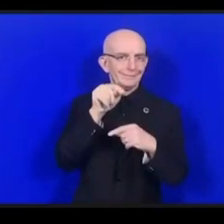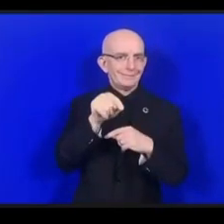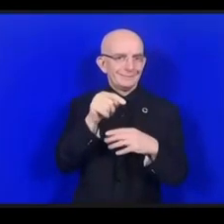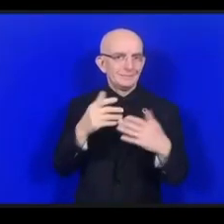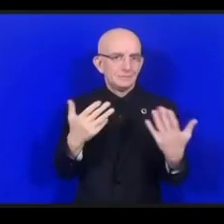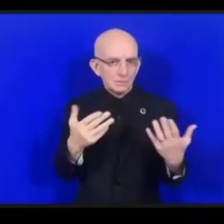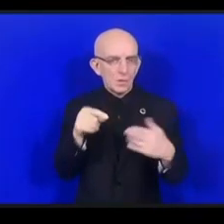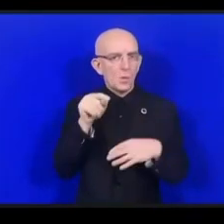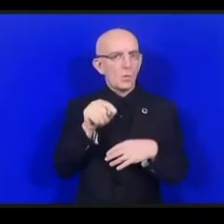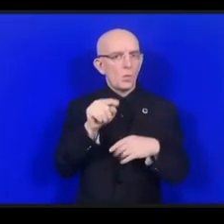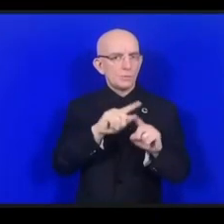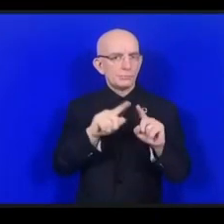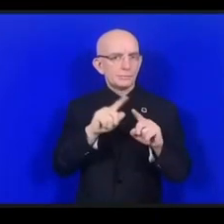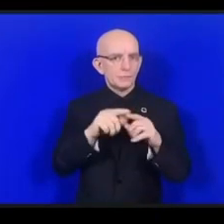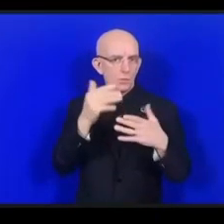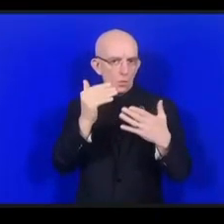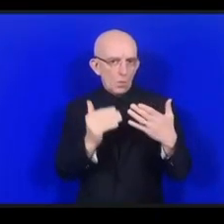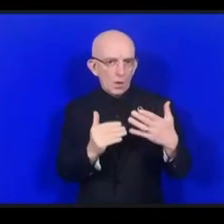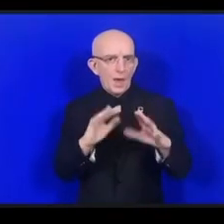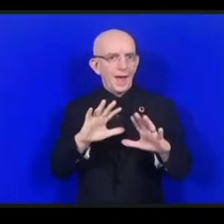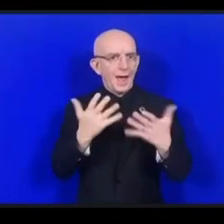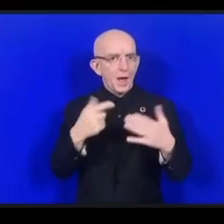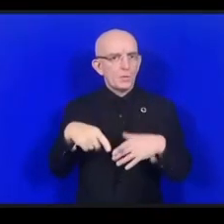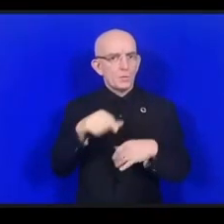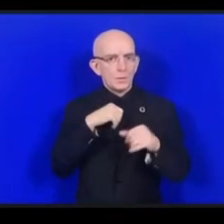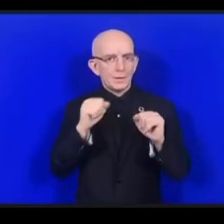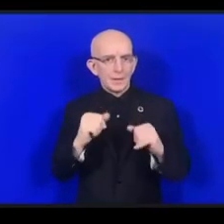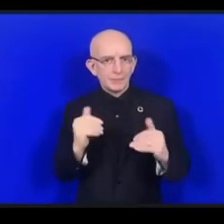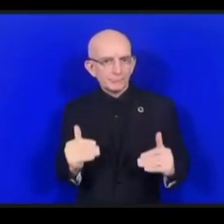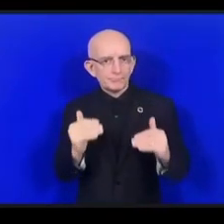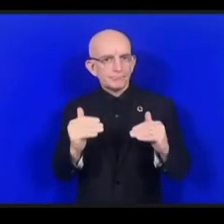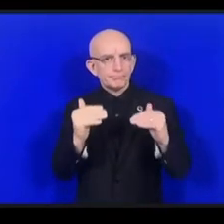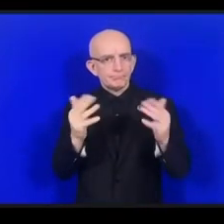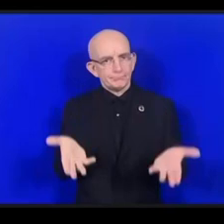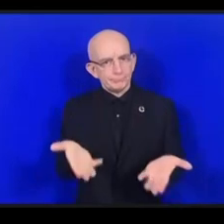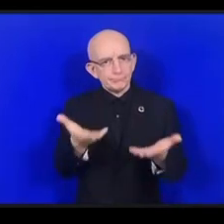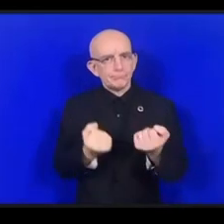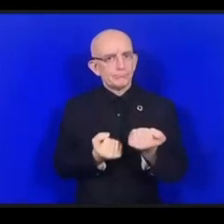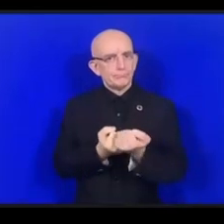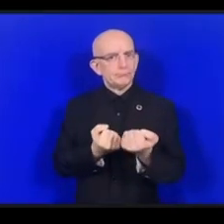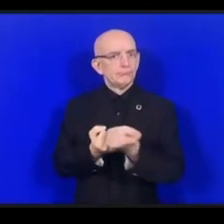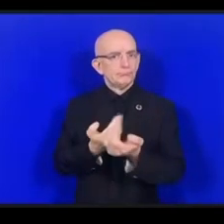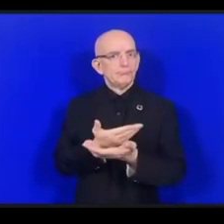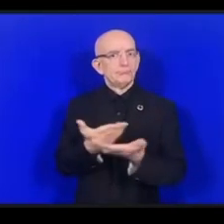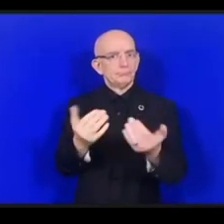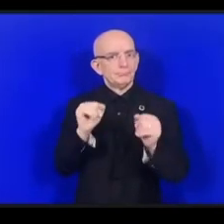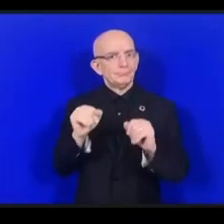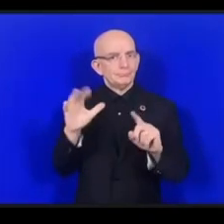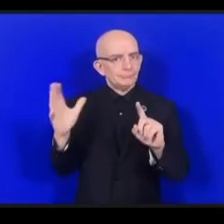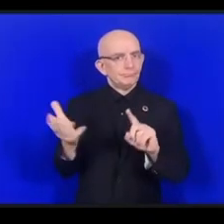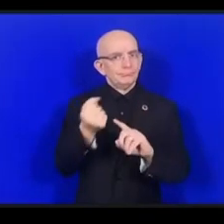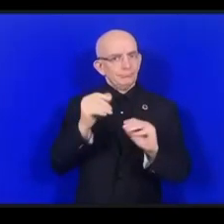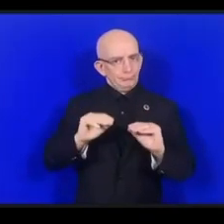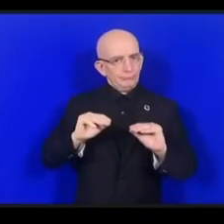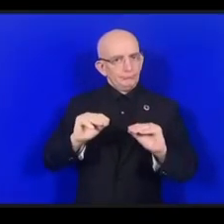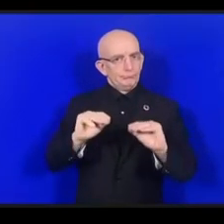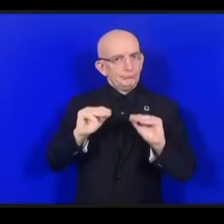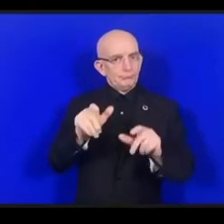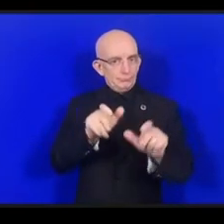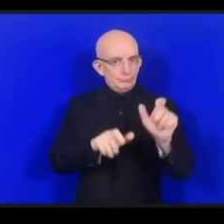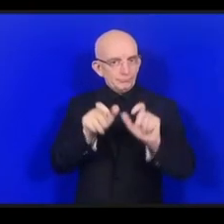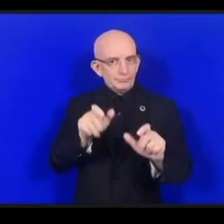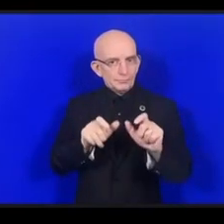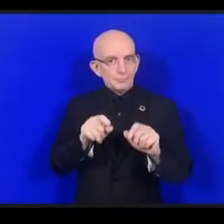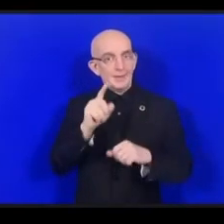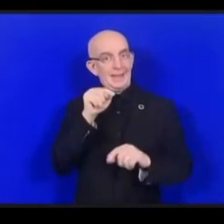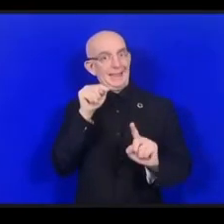容呢，你就能够帮助提高大家的能力，让大家不仅仅去了解什么是执法目